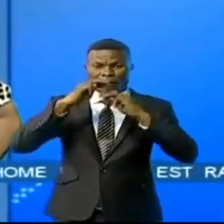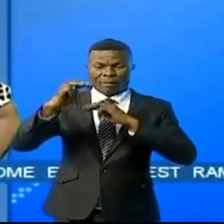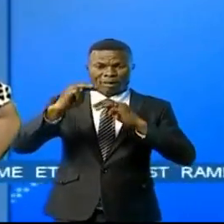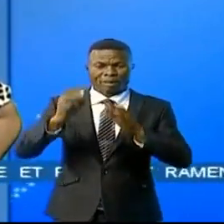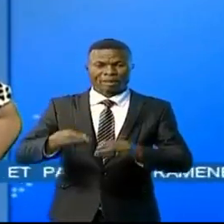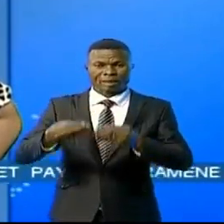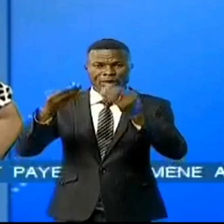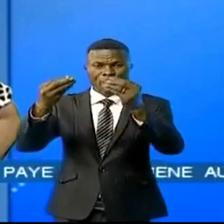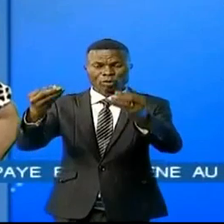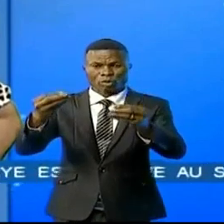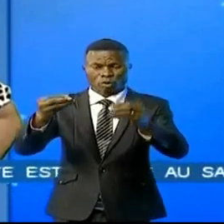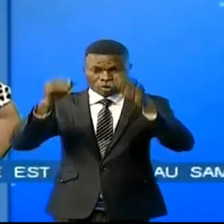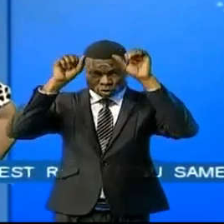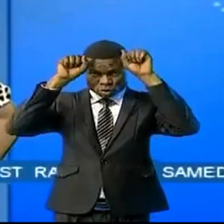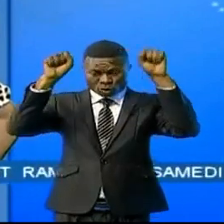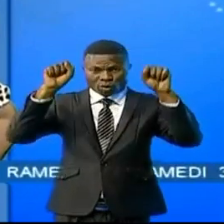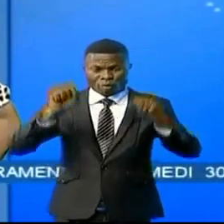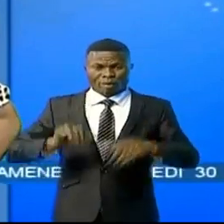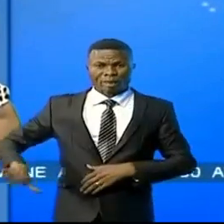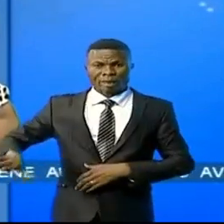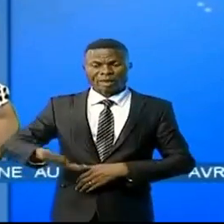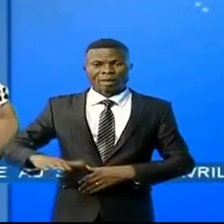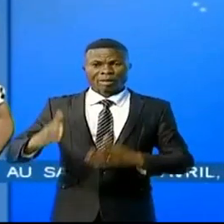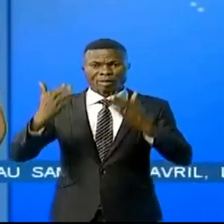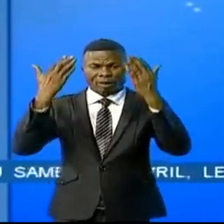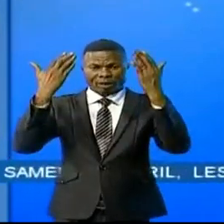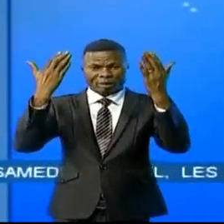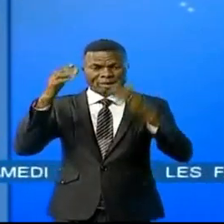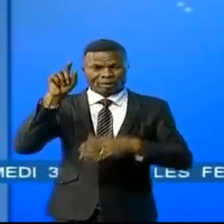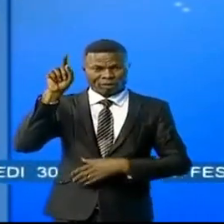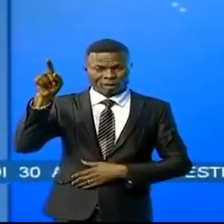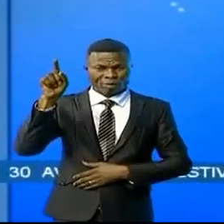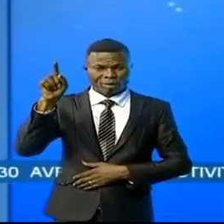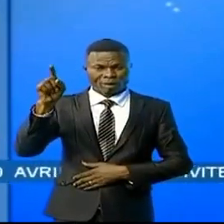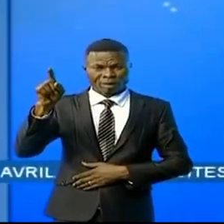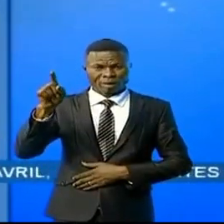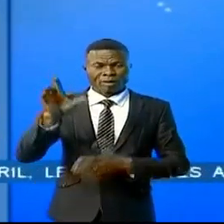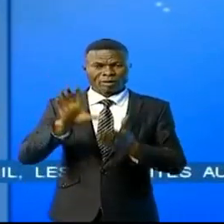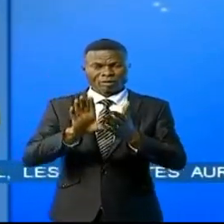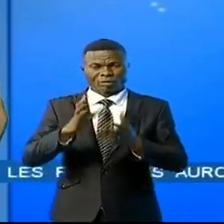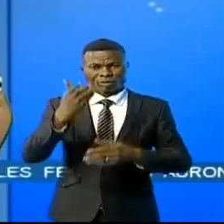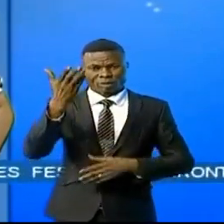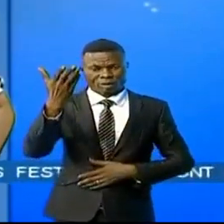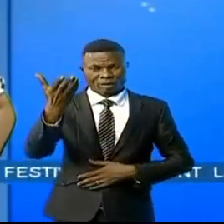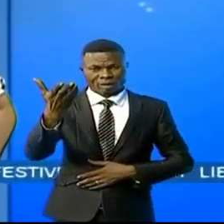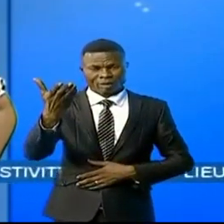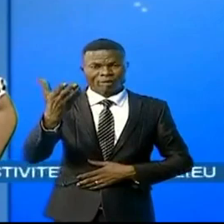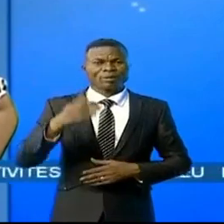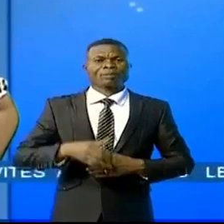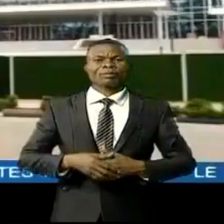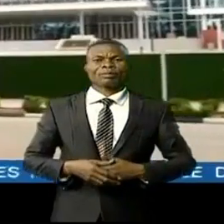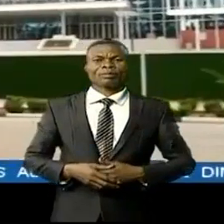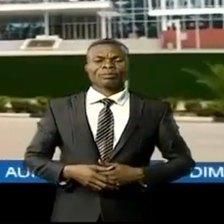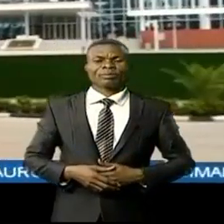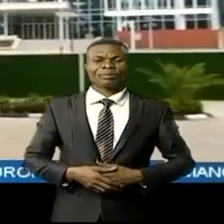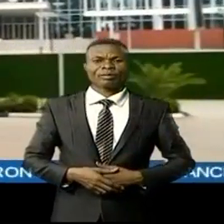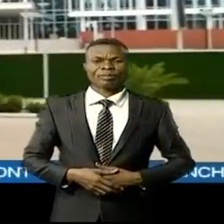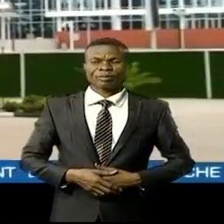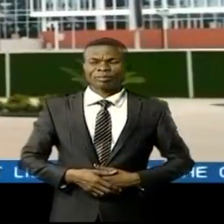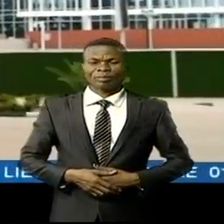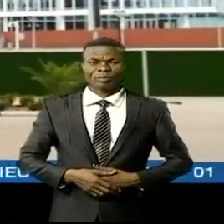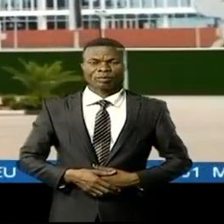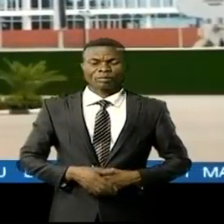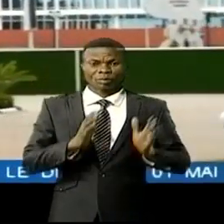du chef de l'État congolais Félix-Antoine Tshisekedi à son homologue zambien. On l'écoute.